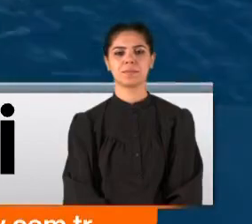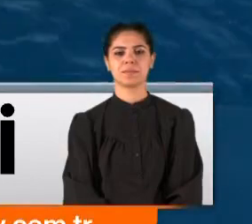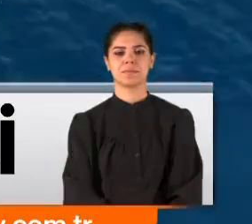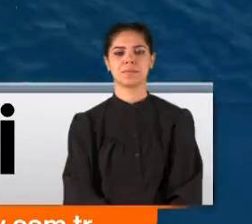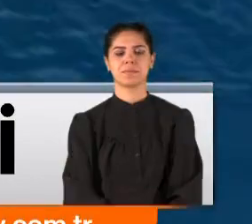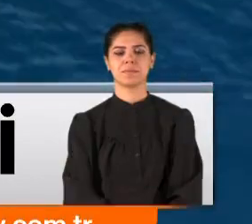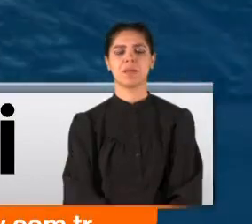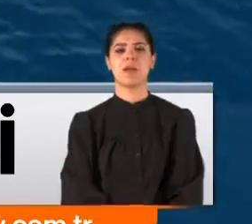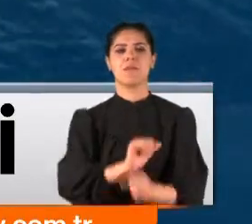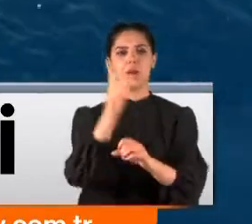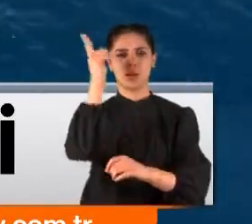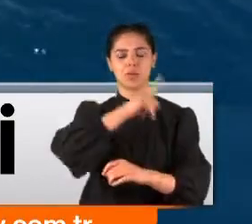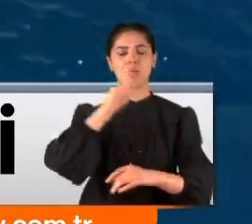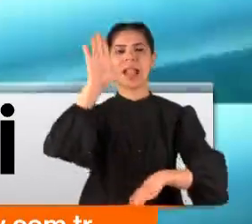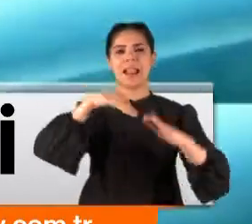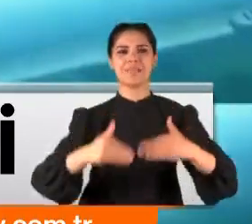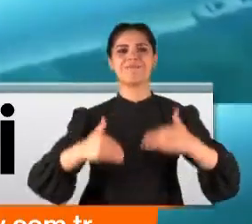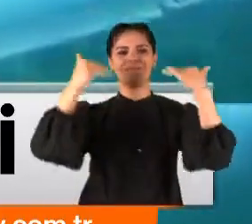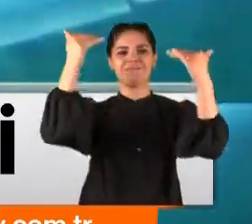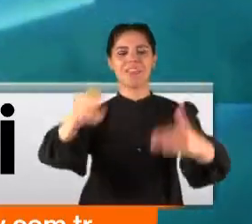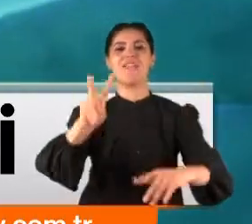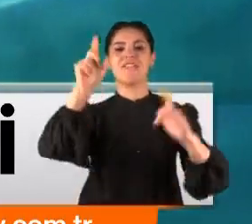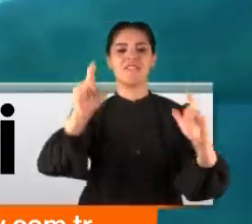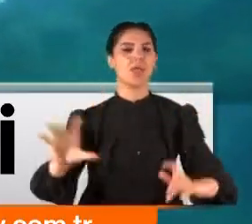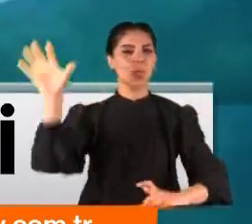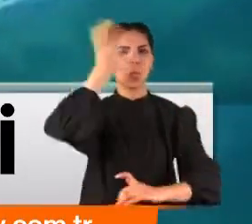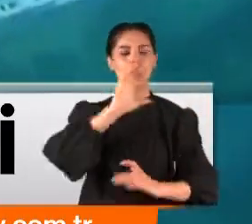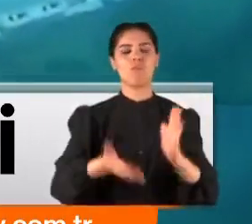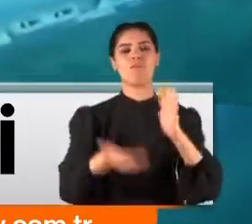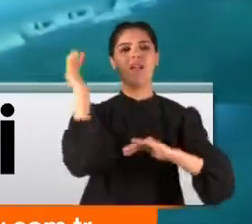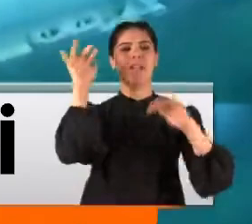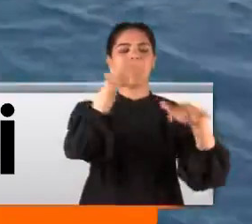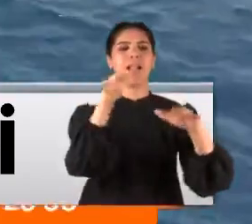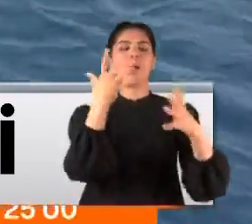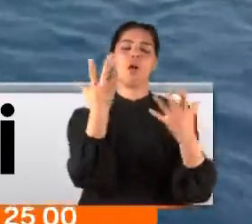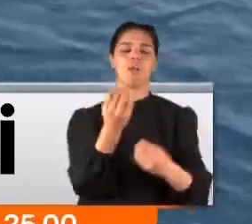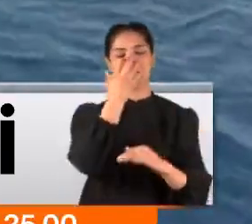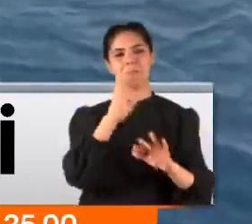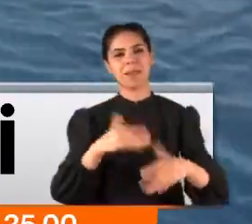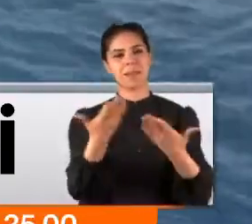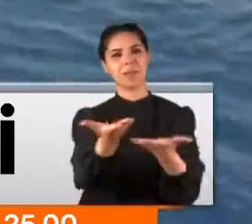Pandemi sebebiyle lansmanı ertelenen projenin Vietnam'ın turist potansiyelini artırması bekleniyor.